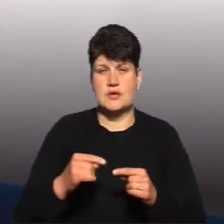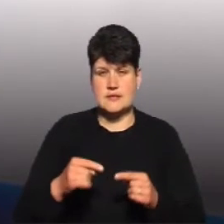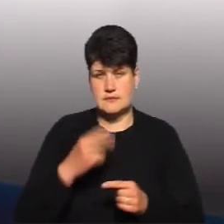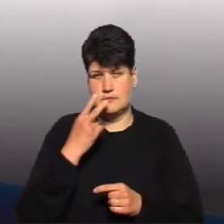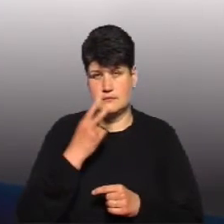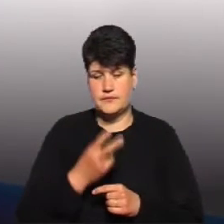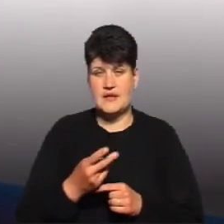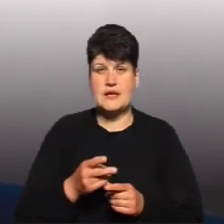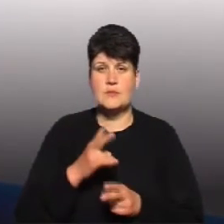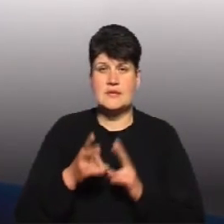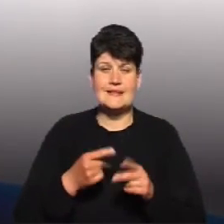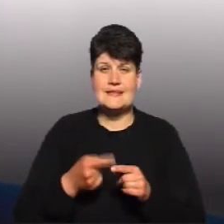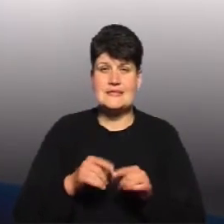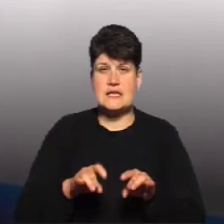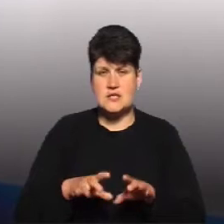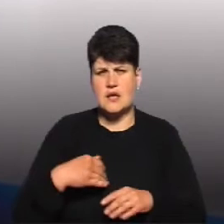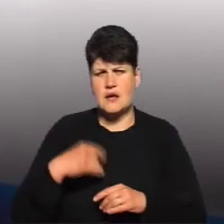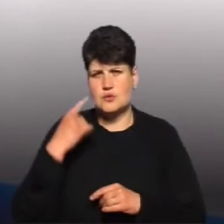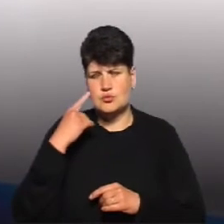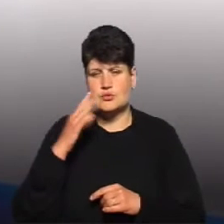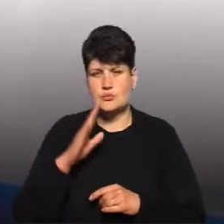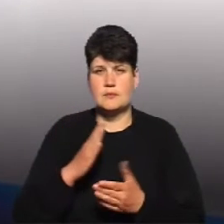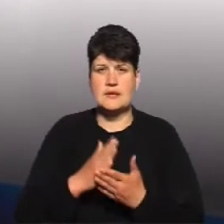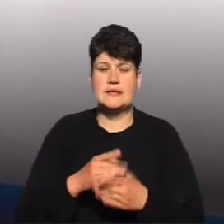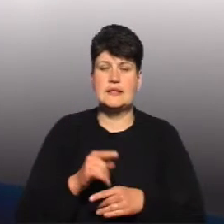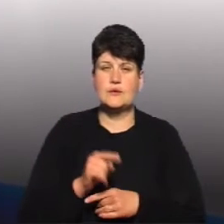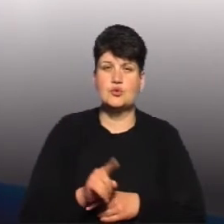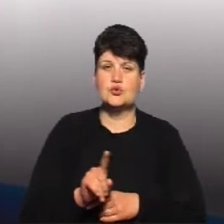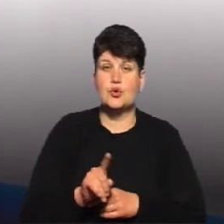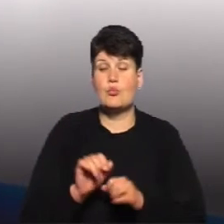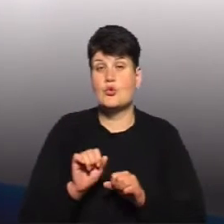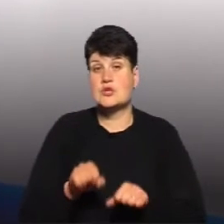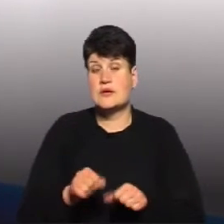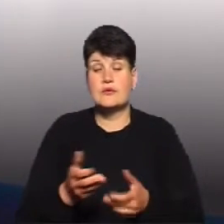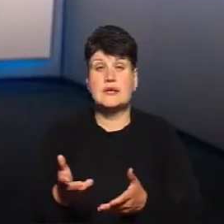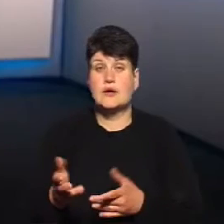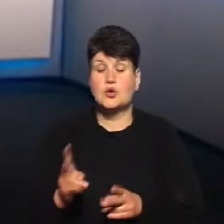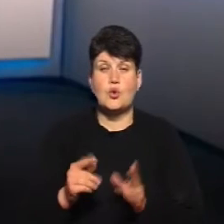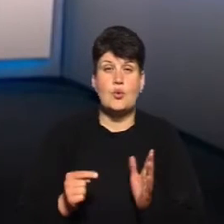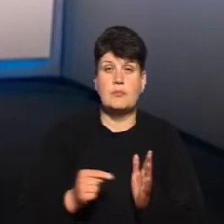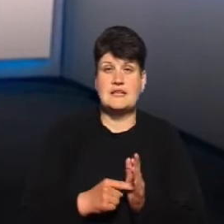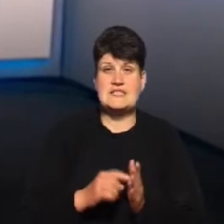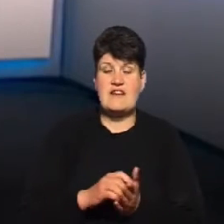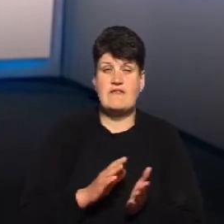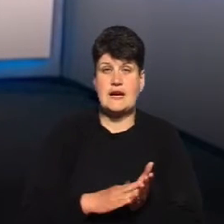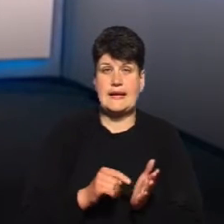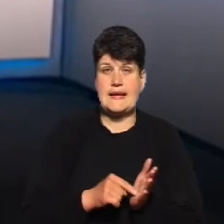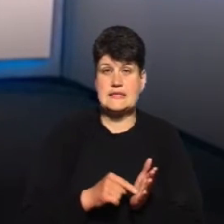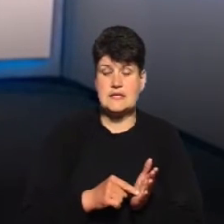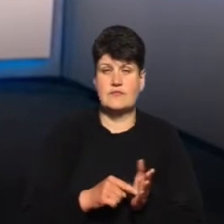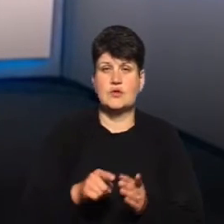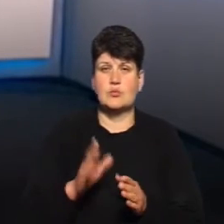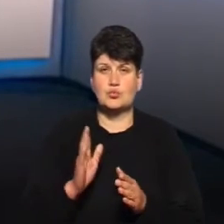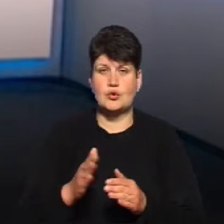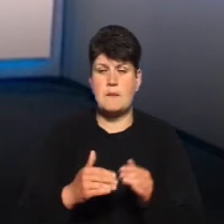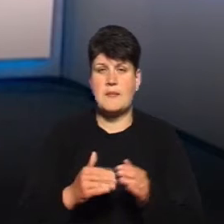рішення. Я думаю, що ми будемо стикатися з тим, що, можливо, дехто, ті, хто опиняться в цьому реєстрі олігархів, вони будуть практично